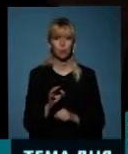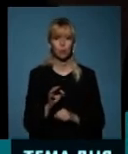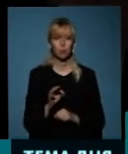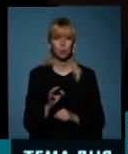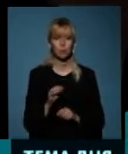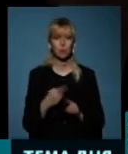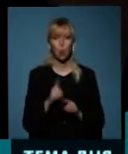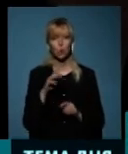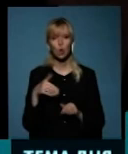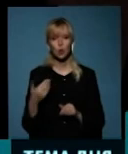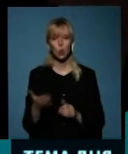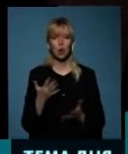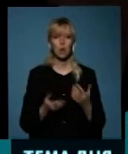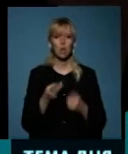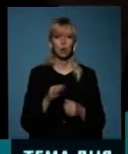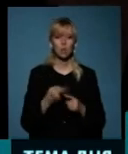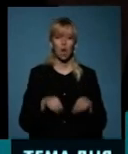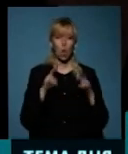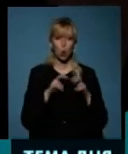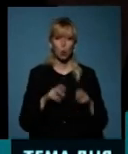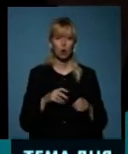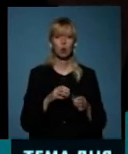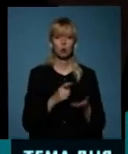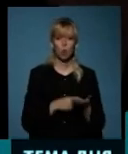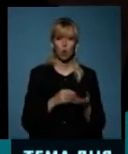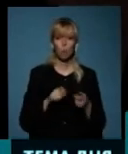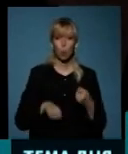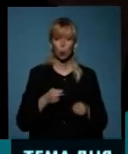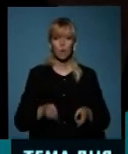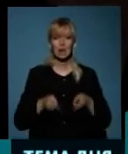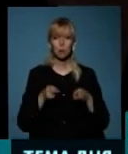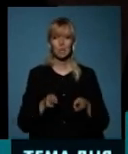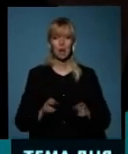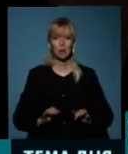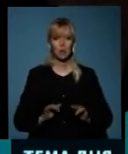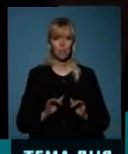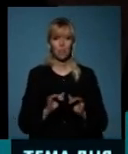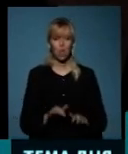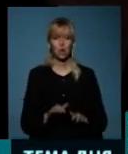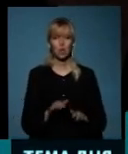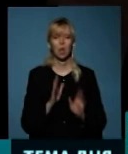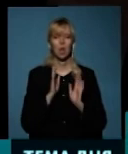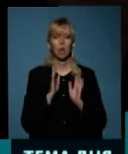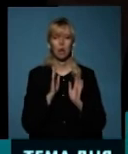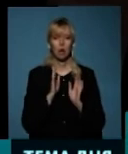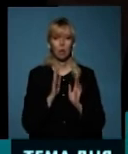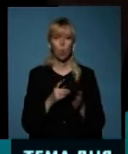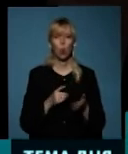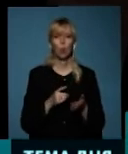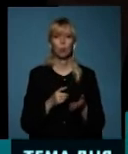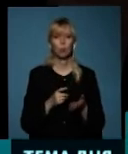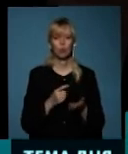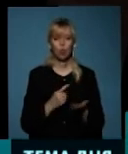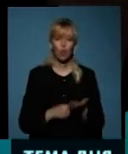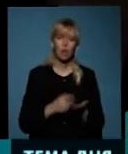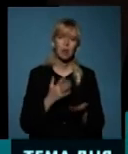це з одної сторони, якщо це розслідування доведе, бо тому що порушено кримінальне провадження, кримінальним провадженням буде доведено, є